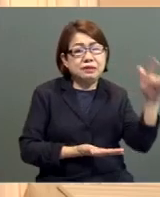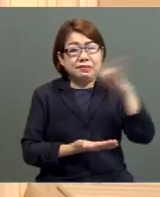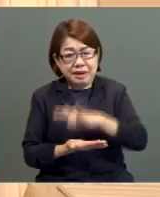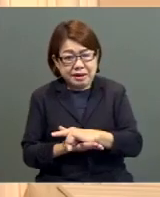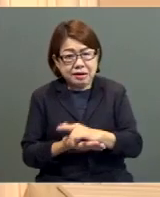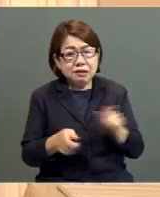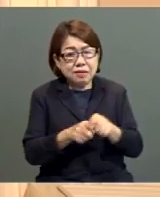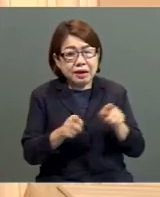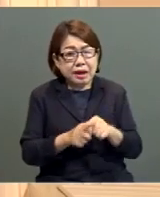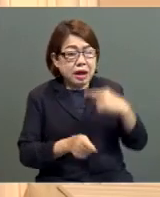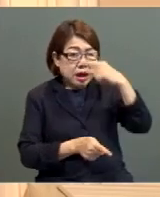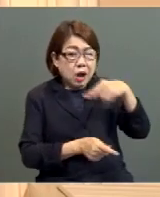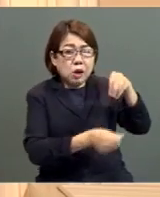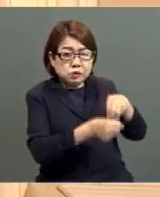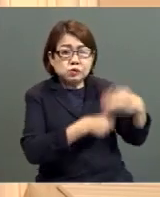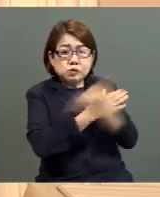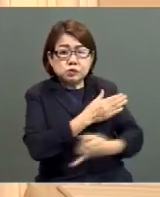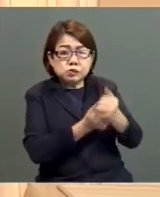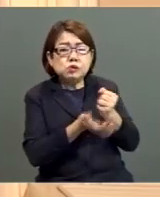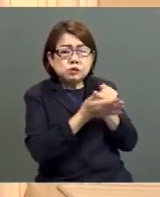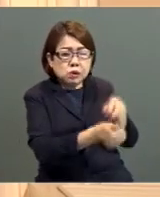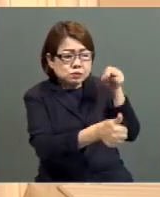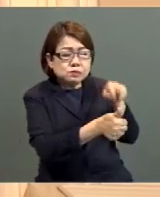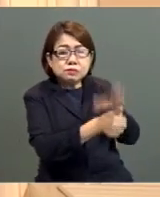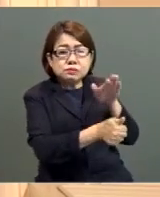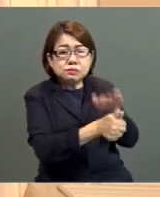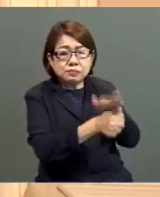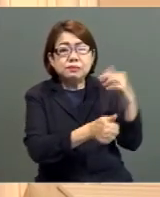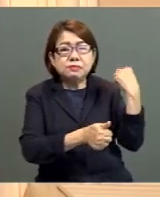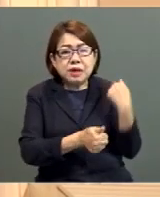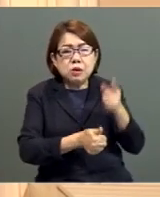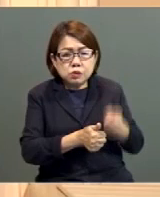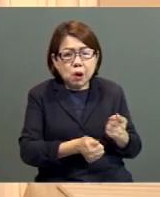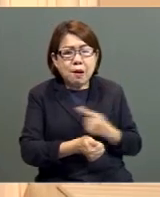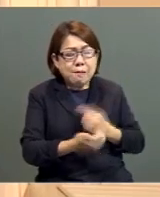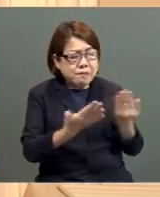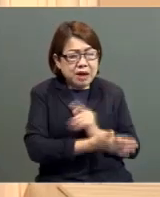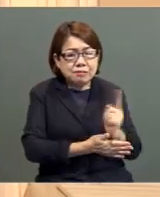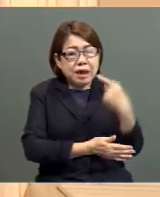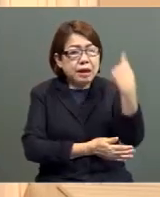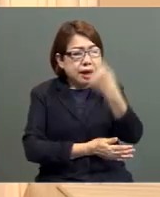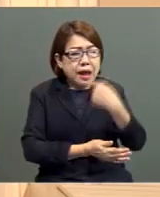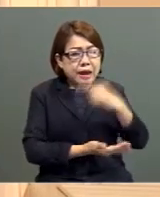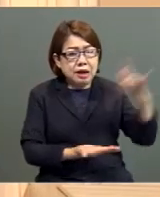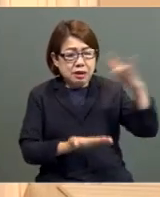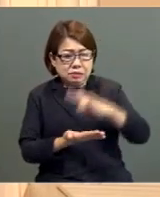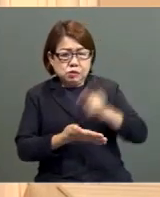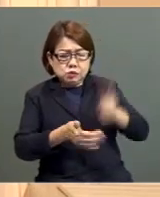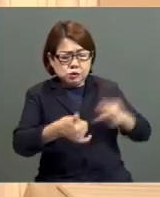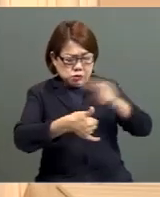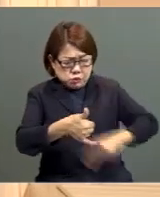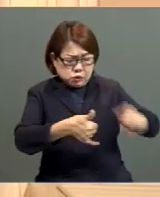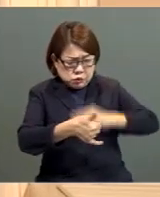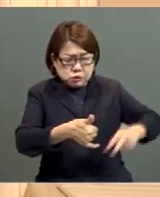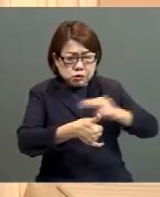ดูแลคนไทยในต่างประเทศด้วยนะครับโดยมีการยกระดับการคัดกรองผู้เดินทางเข้าออกประเทศอย่างเข้มงวดไม่ให้มีผู้ติ